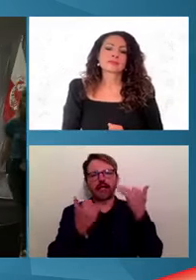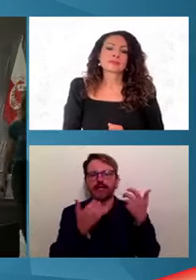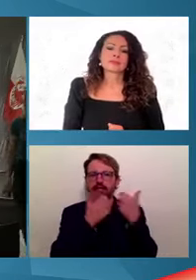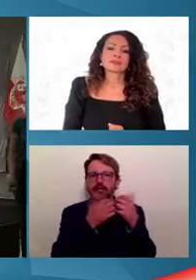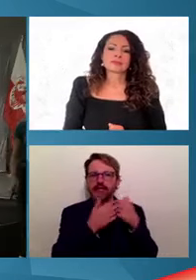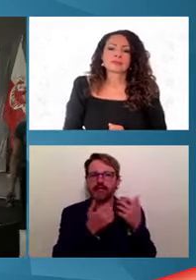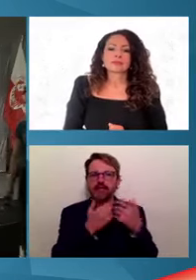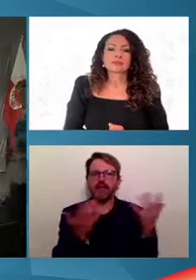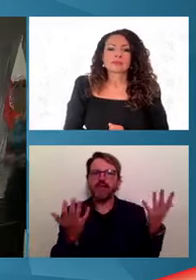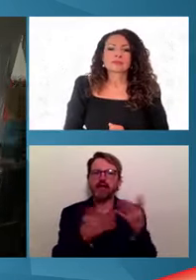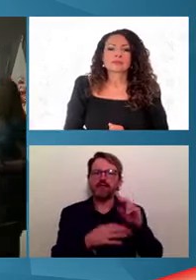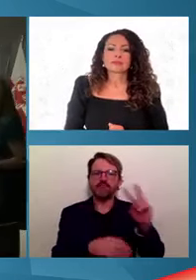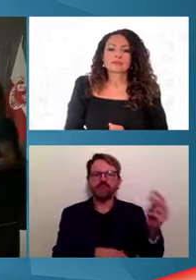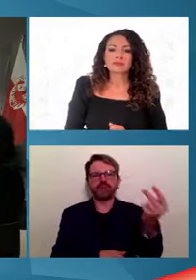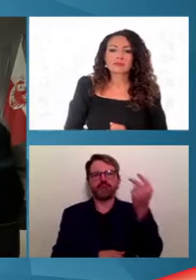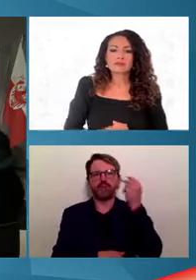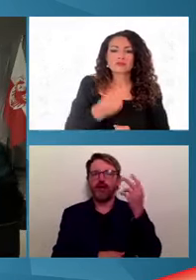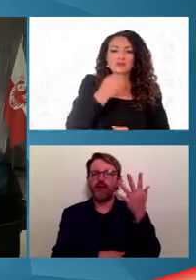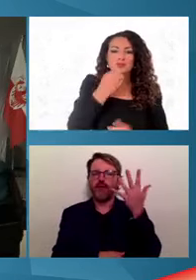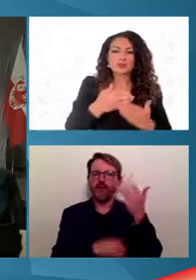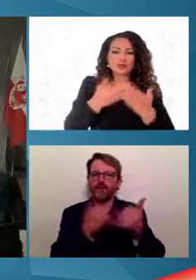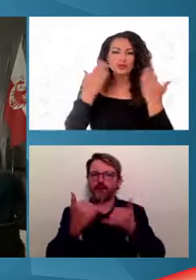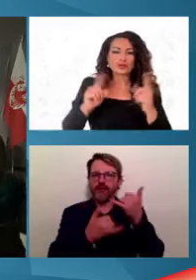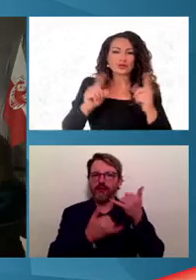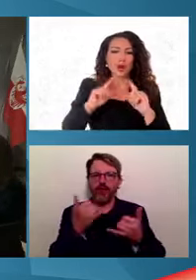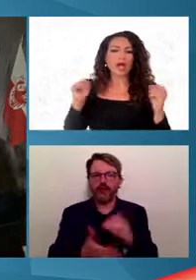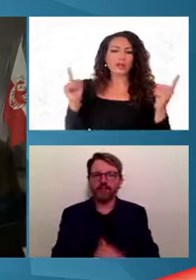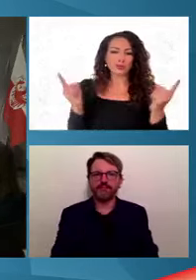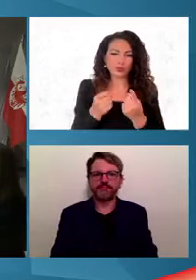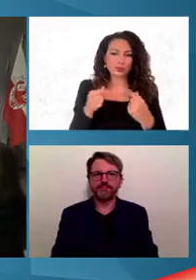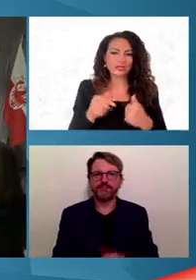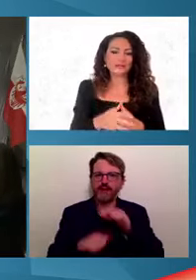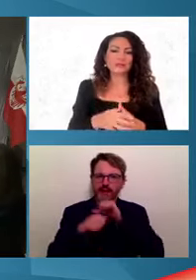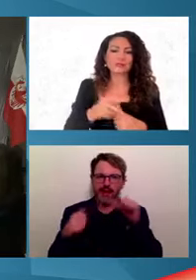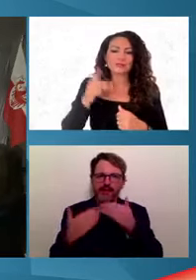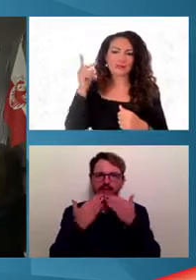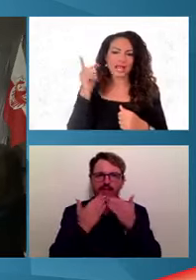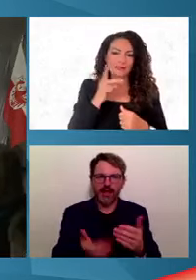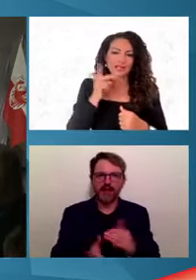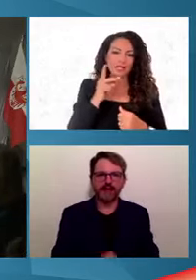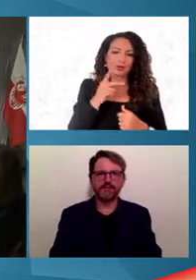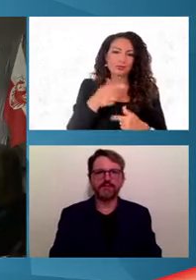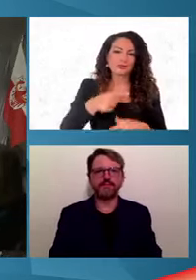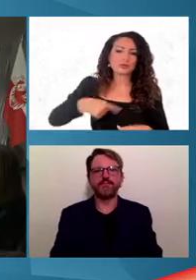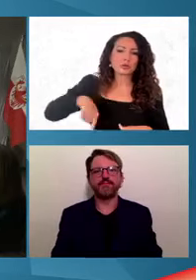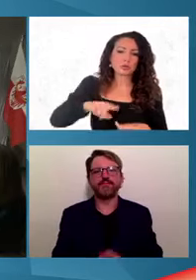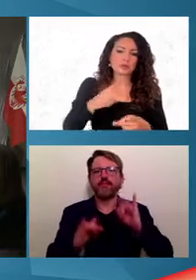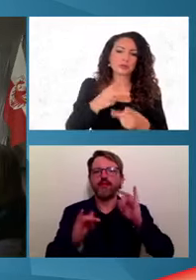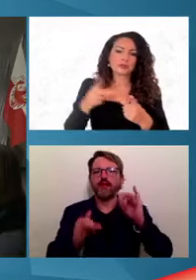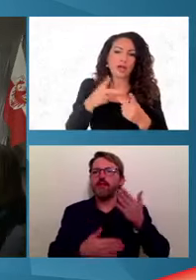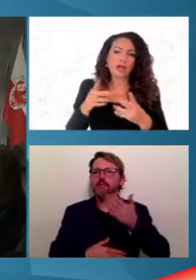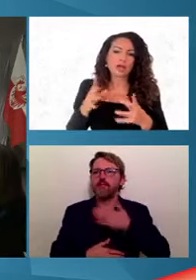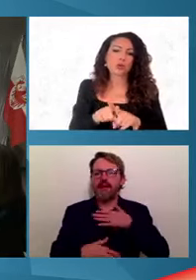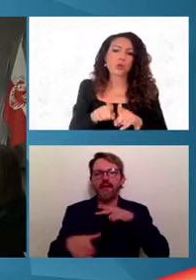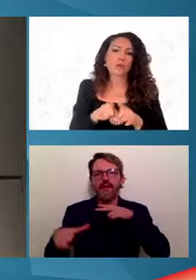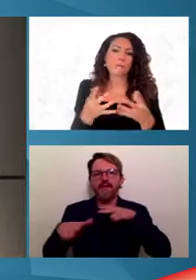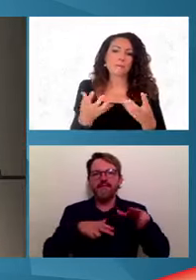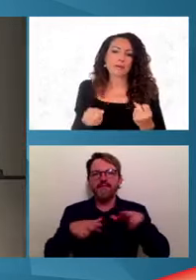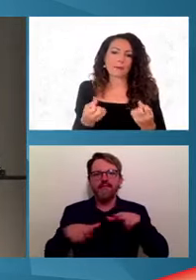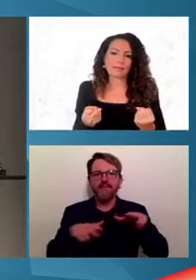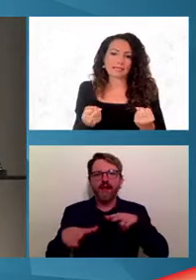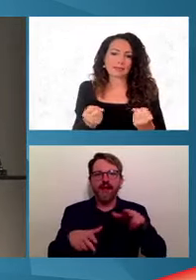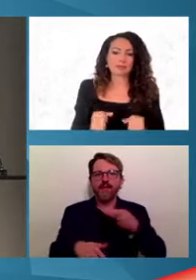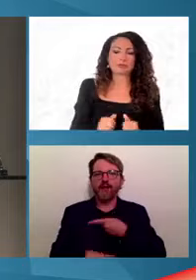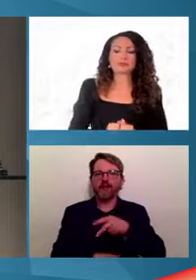un mandato amministrativo all'insegna del pragmatismo per il sottoscritto, ma anche poi oggettivamente per tutta la Giunta. Diciamo